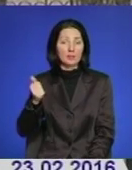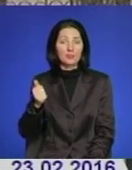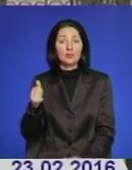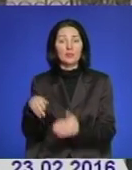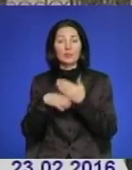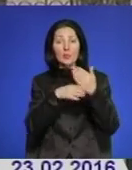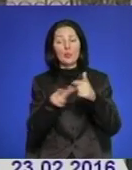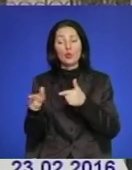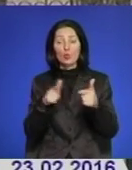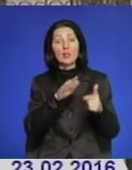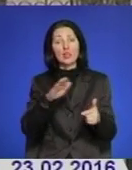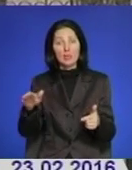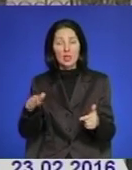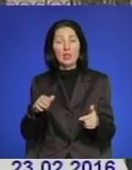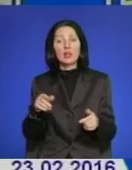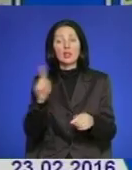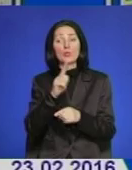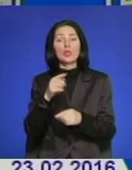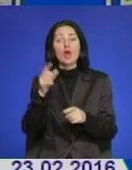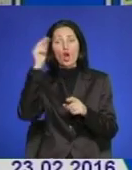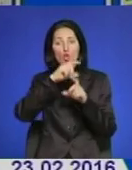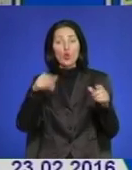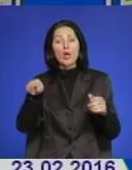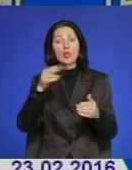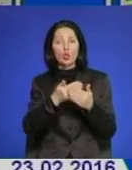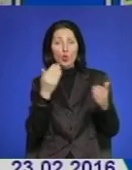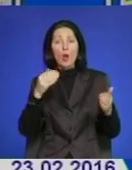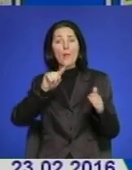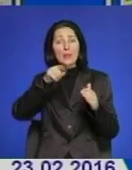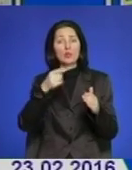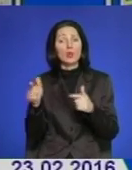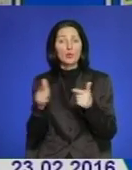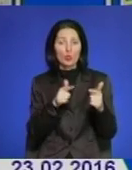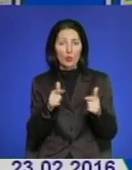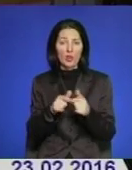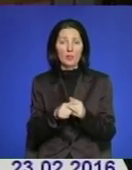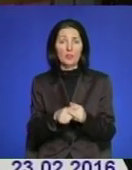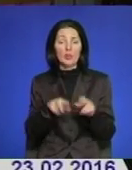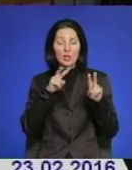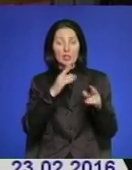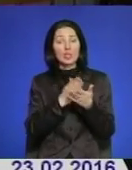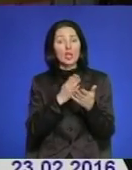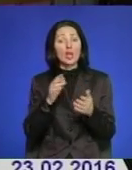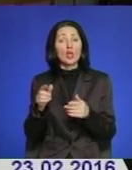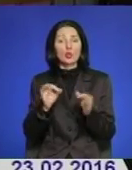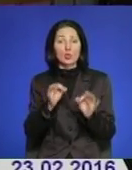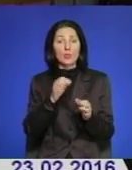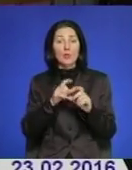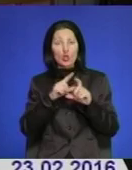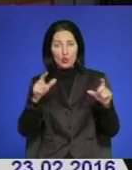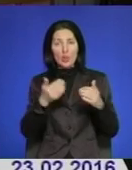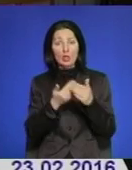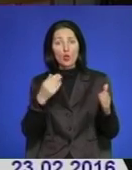гри Тернопільська школа допризовної підготовки. А під час змагань викладачі школи є суддями. Школа допризовної підготовки обслуговує